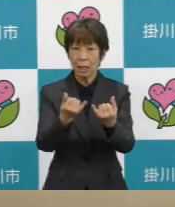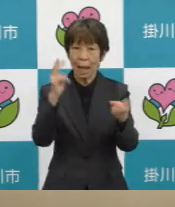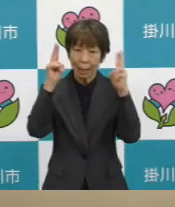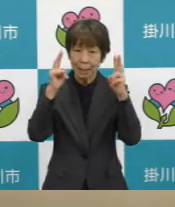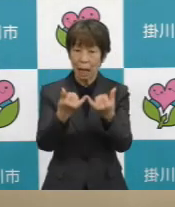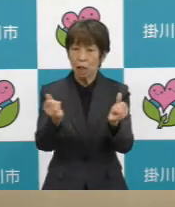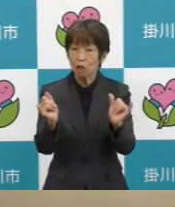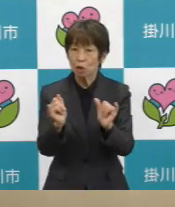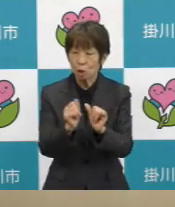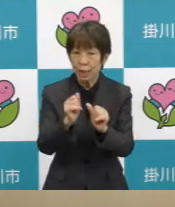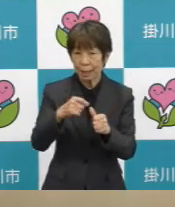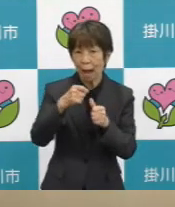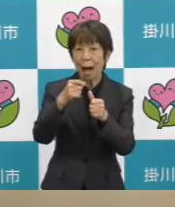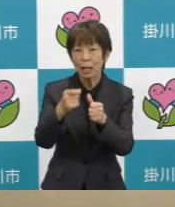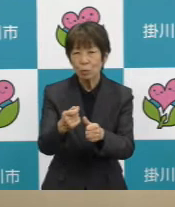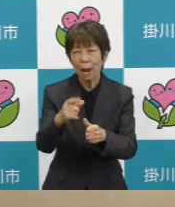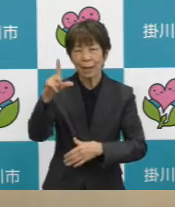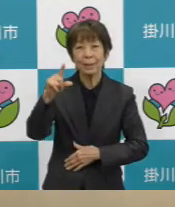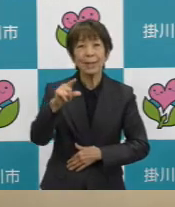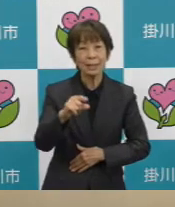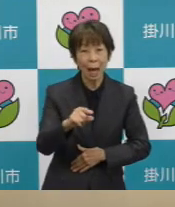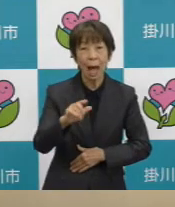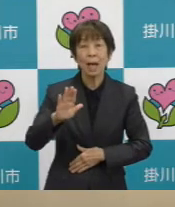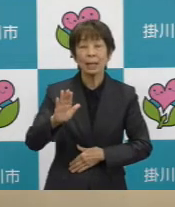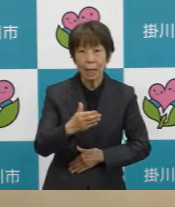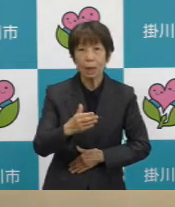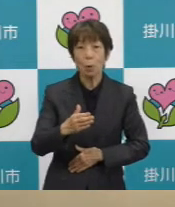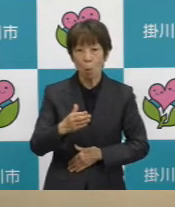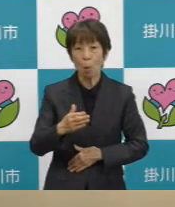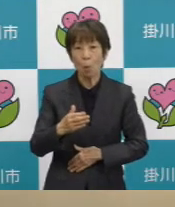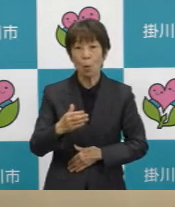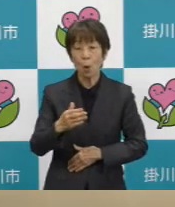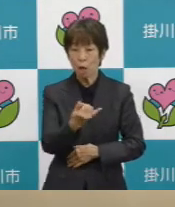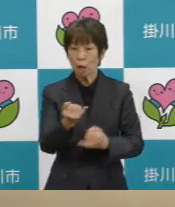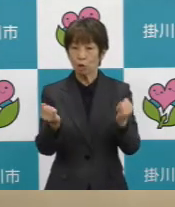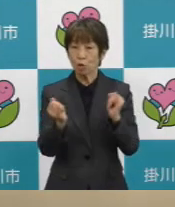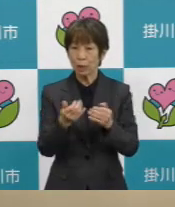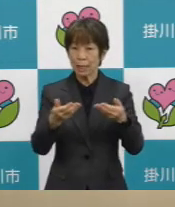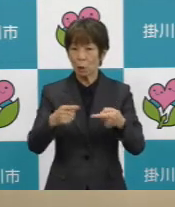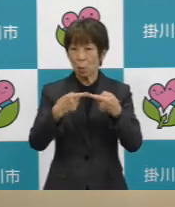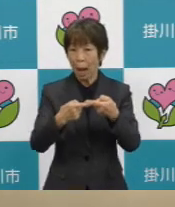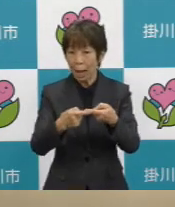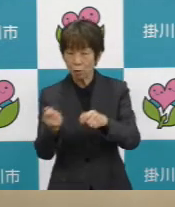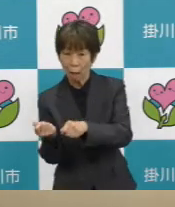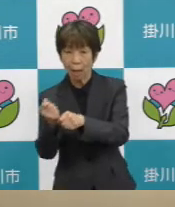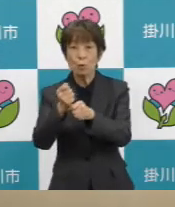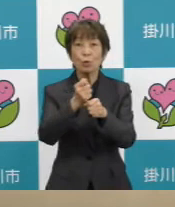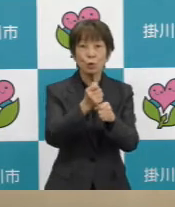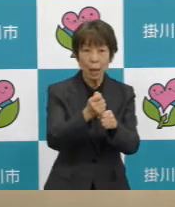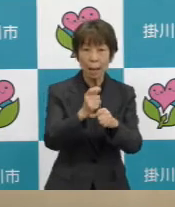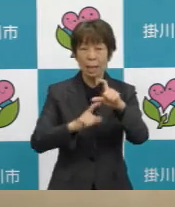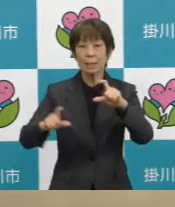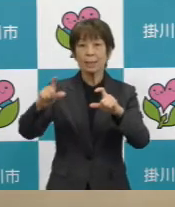減ってきているというふうにも見ておりますが、これが回復すれば、まあ、さらに、保育ニーズの